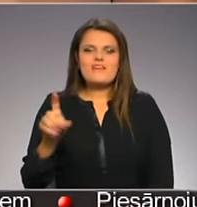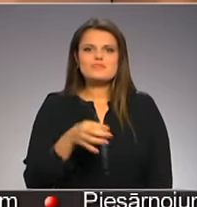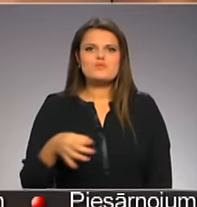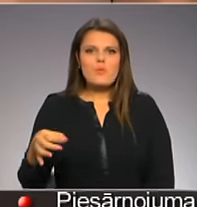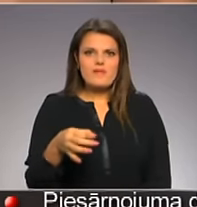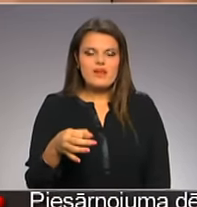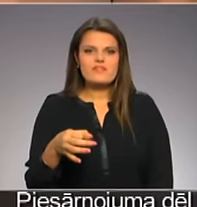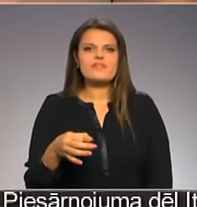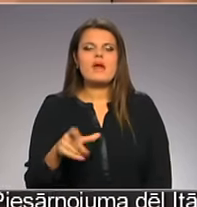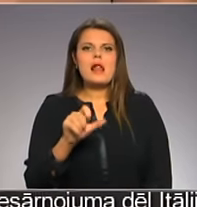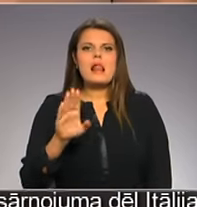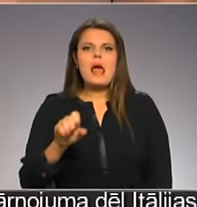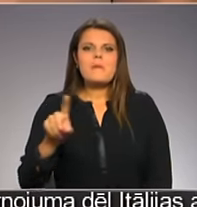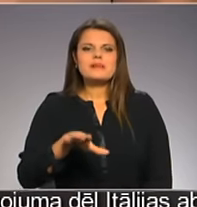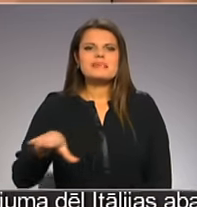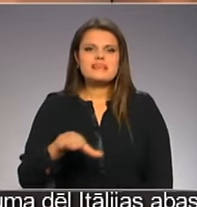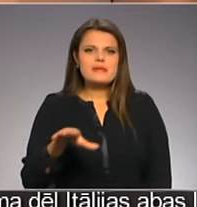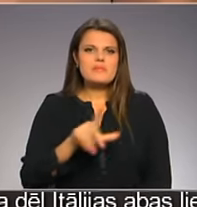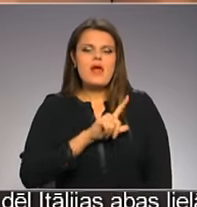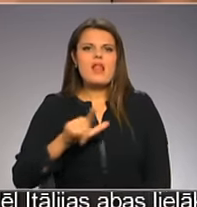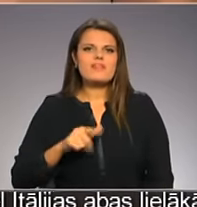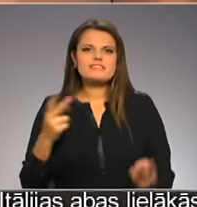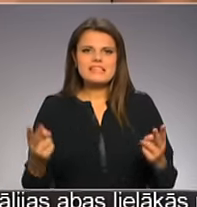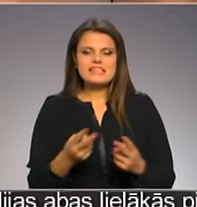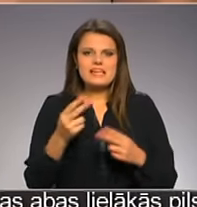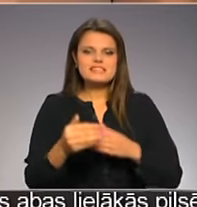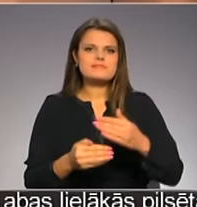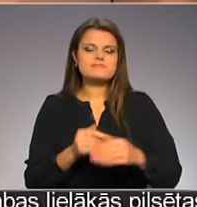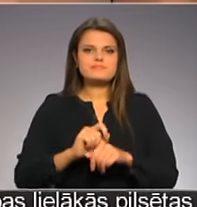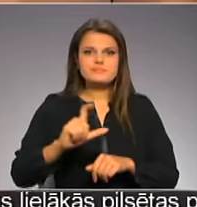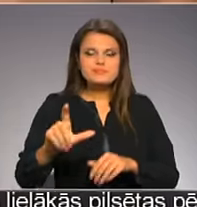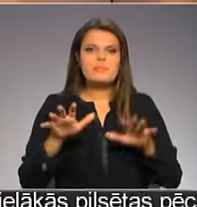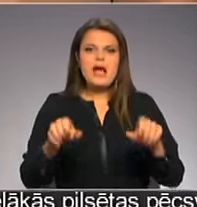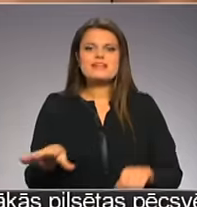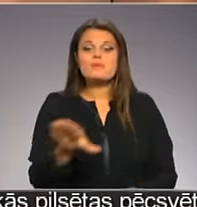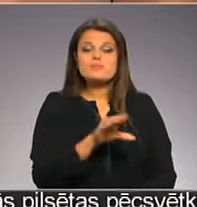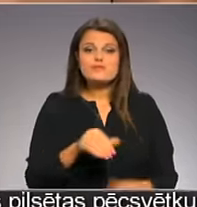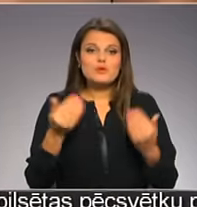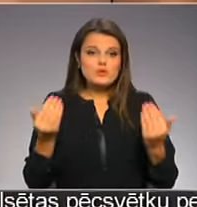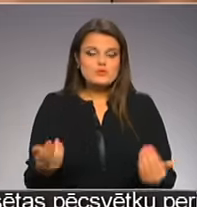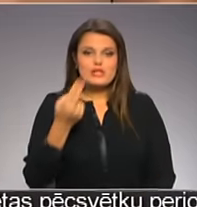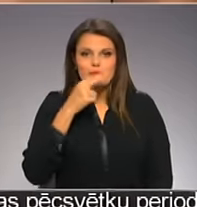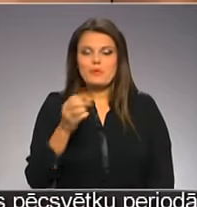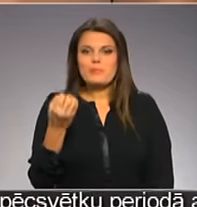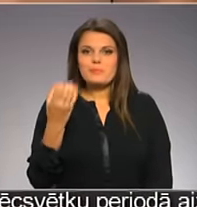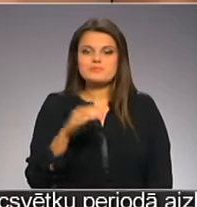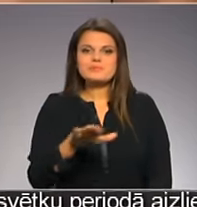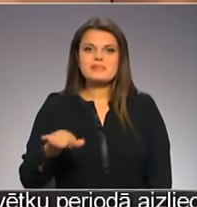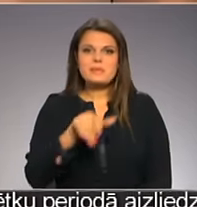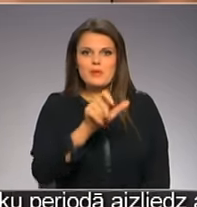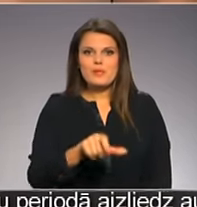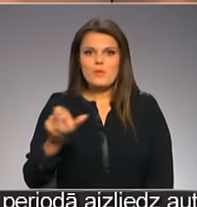Jaunrozēs. Laimas ģimenē latviskā dzīves ziņa ienākusi soli pa solim un pārņēmusi visus. Šodien no 15 ģimenes